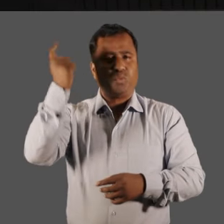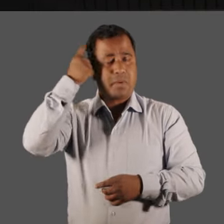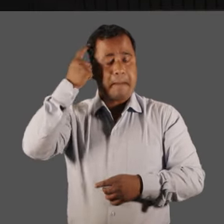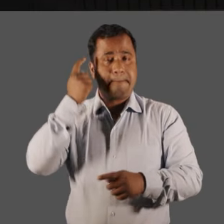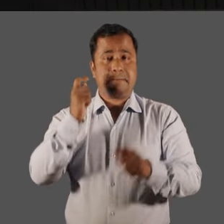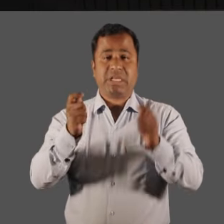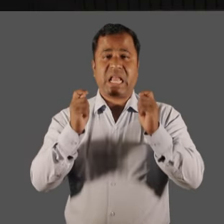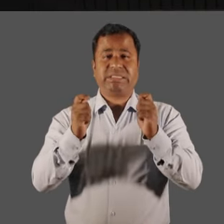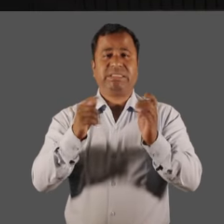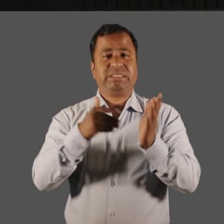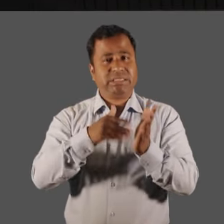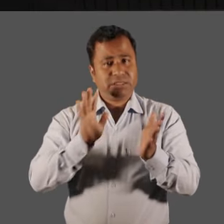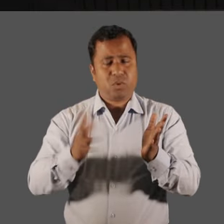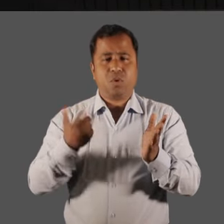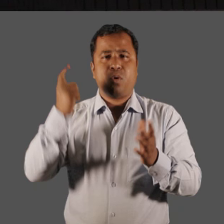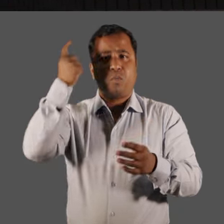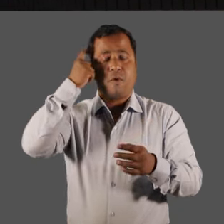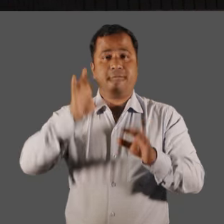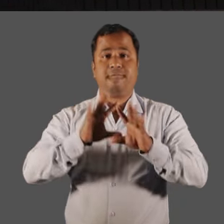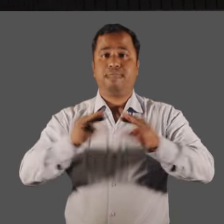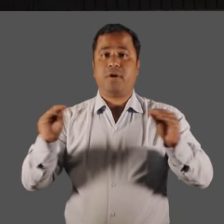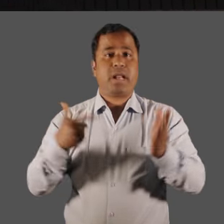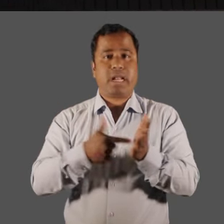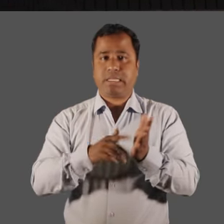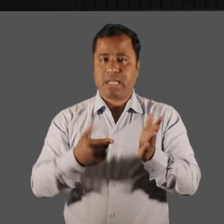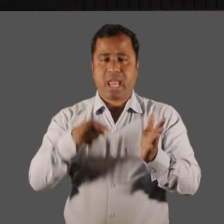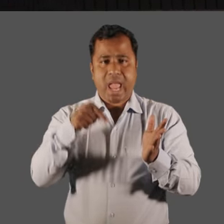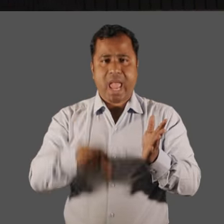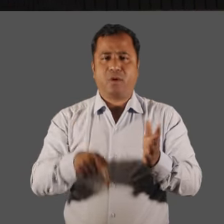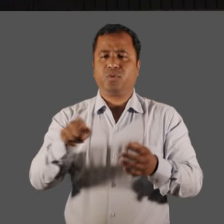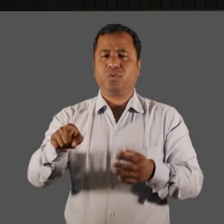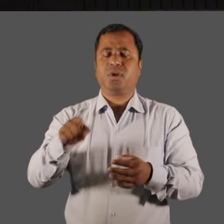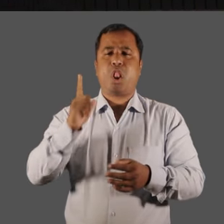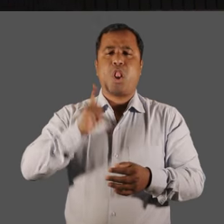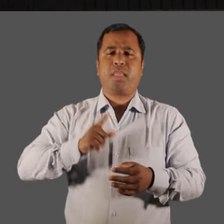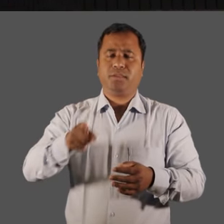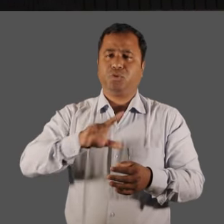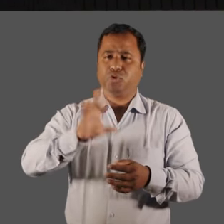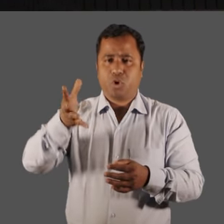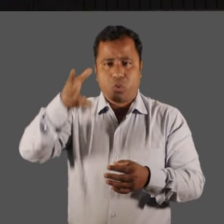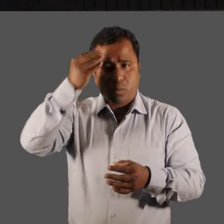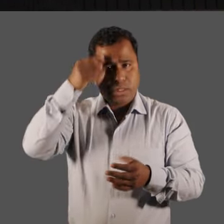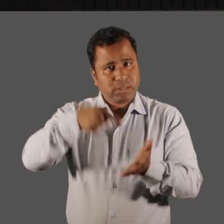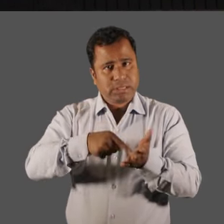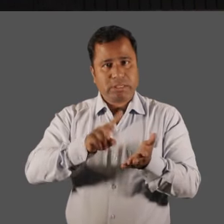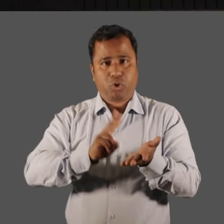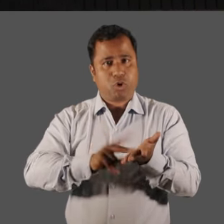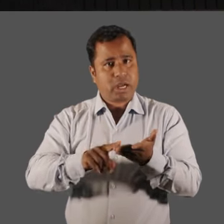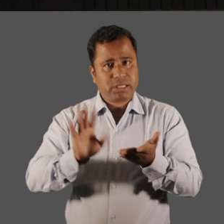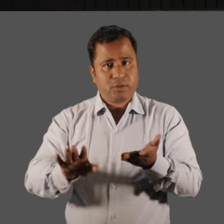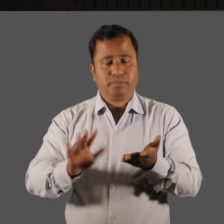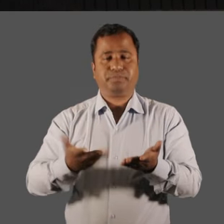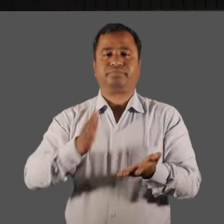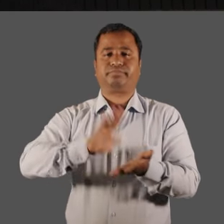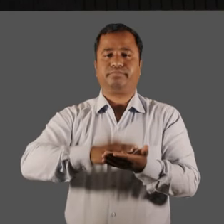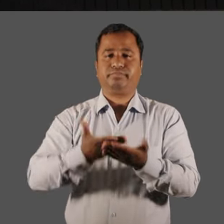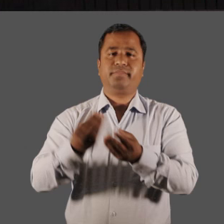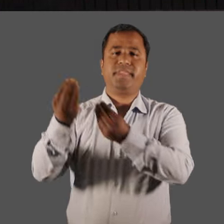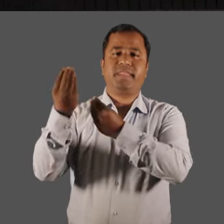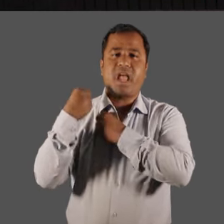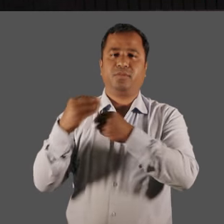এক ধরনের উপভোগ করি। মানে আপনার শৈশবে যেহেতু এইসব জানতে হয়েছে, তারপরে এই যে দোভাষী হিসাবে একটা বাড়তি দায়িত্ব পালন করতে